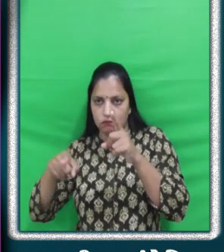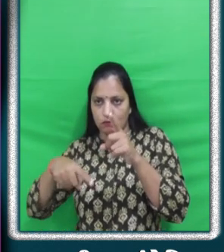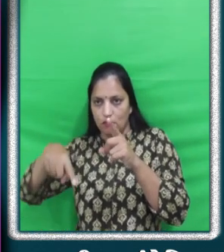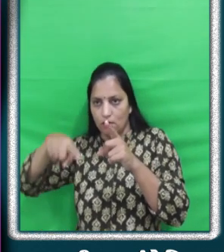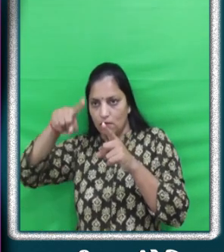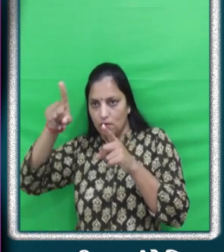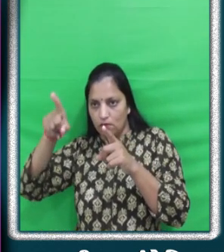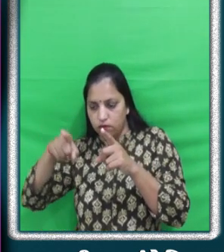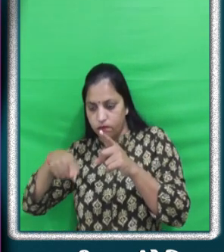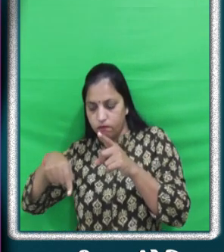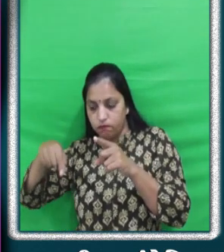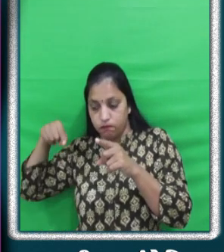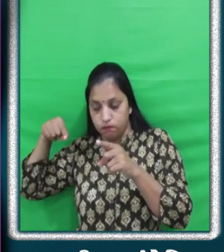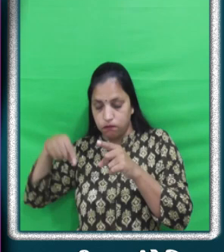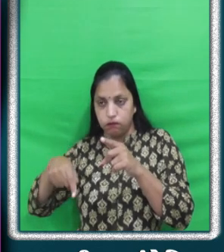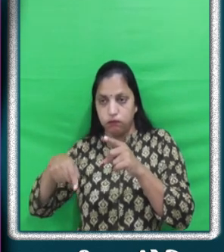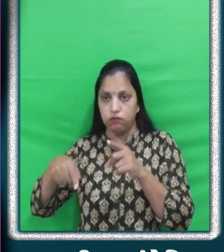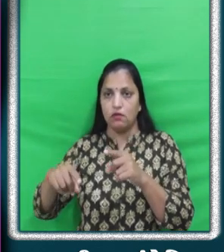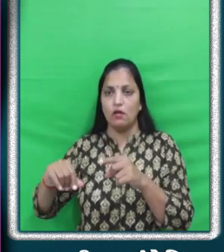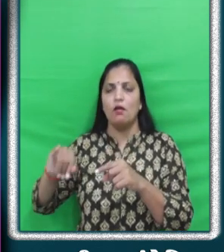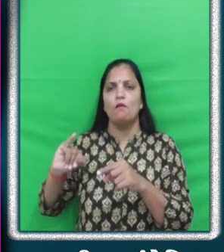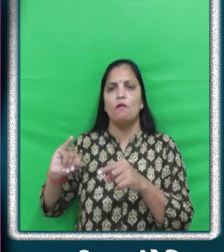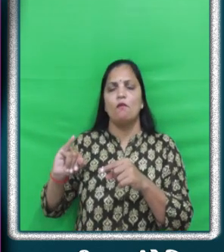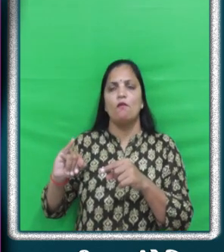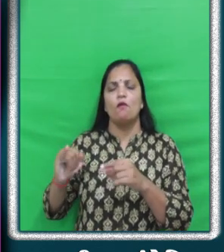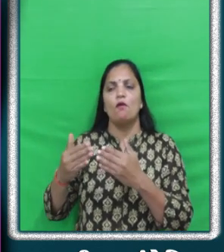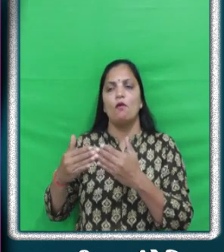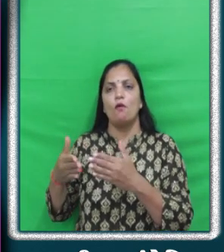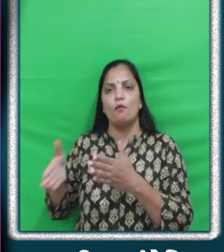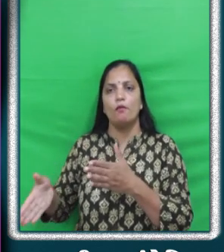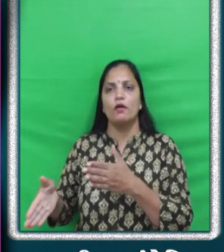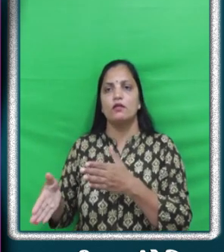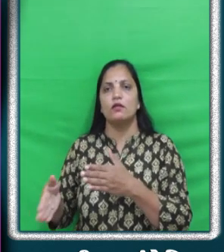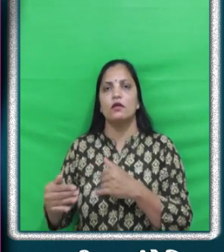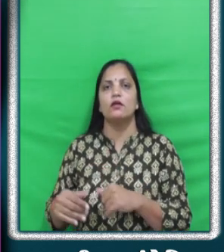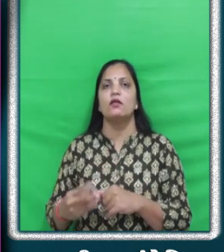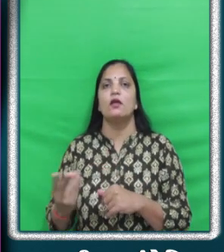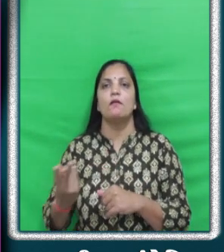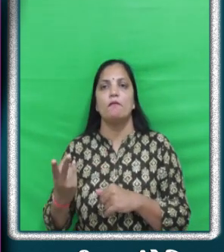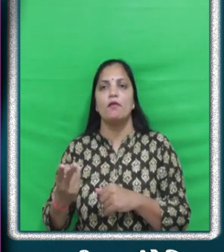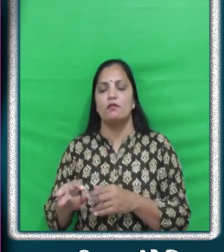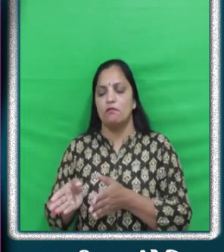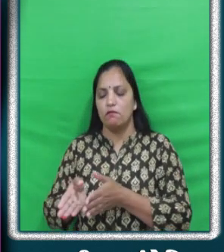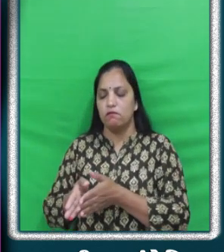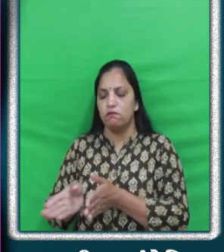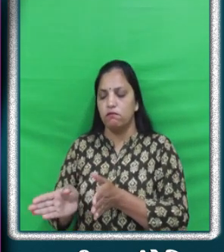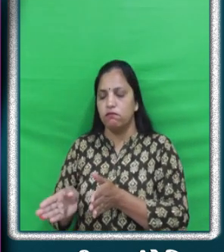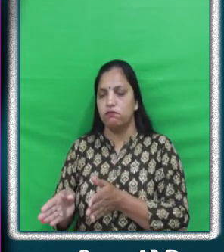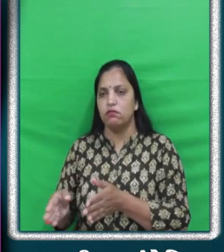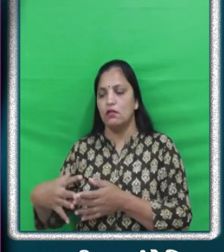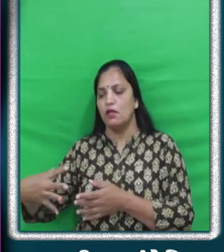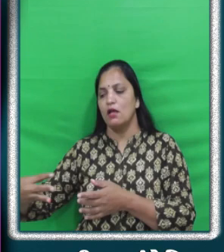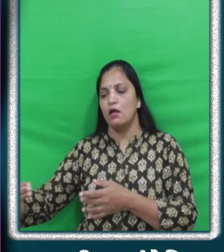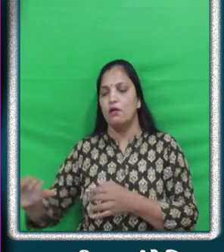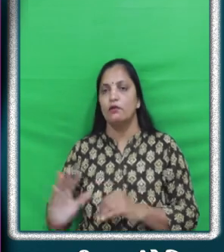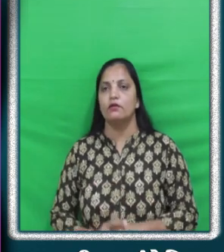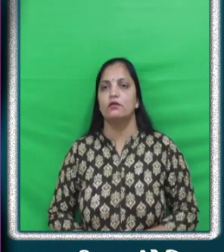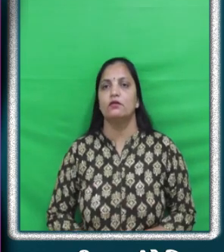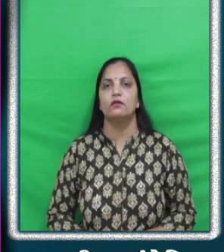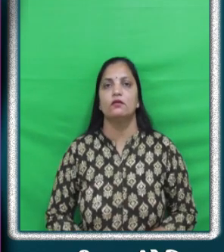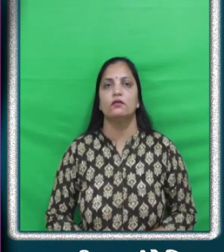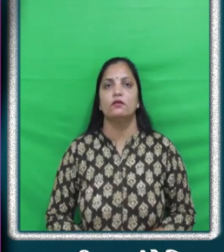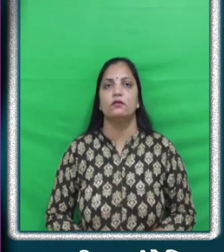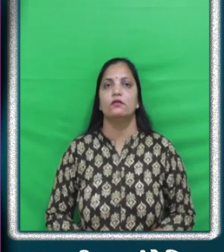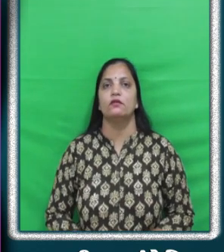શેમાં ખુલે છે? મૂત્રવાહિનીની અંદર ખુલે છે અને ત્યારબાદ મૂત્રાશય અને મૂત્રમાર્ગમાંથી બહાર નીકળે છે. હવે